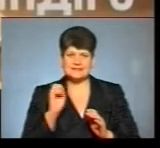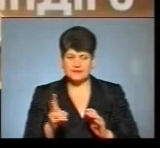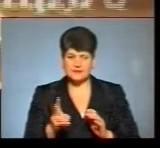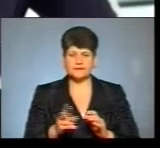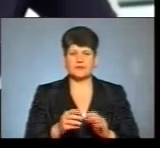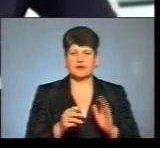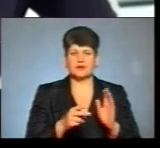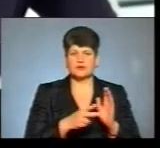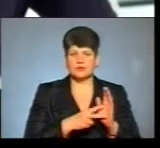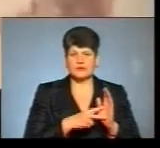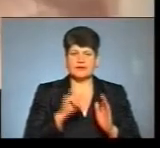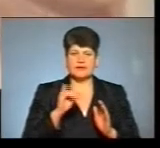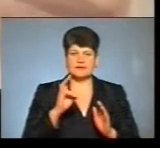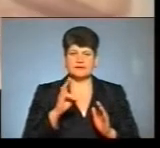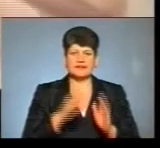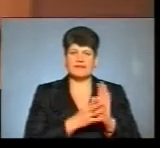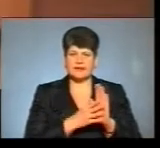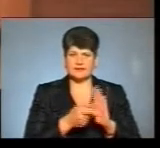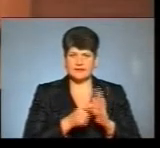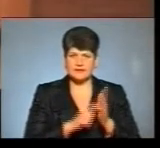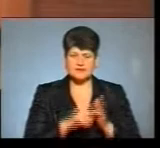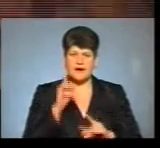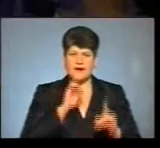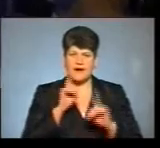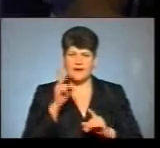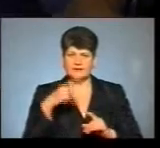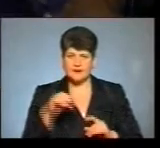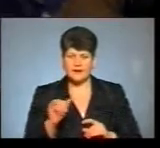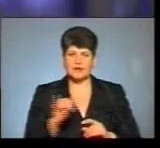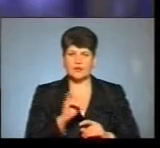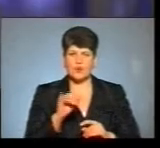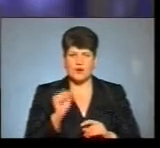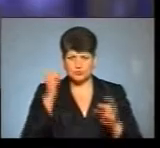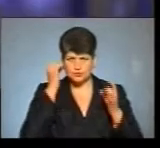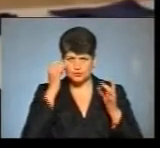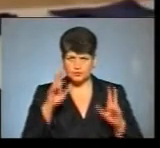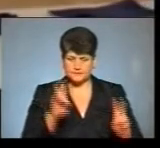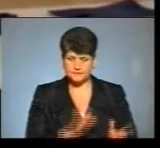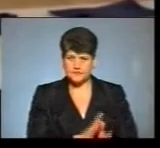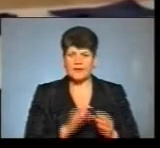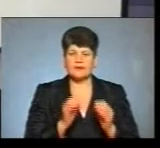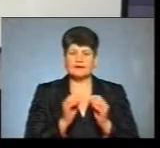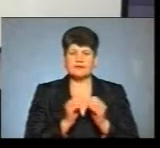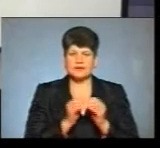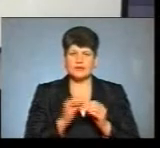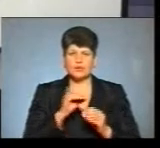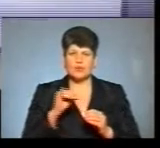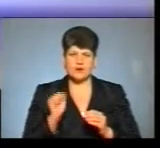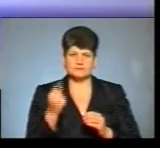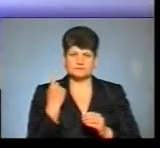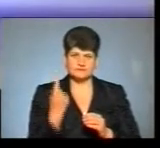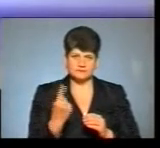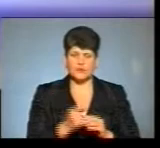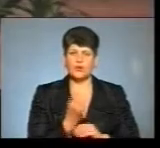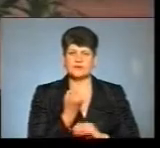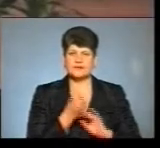«Індіго» та «Уніан». 9-й клас – «Рада» та «UA-культура». 10-й – «UA-перший». 11-й